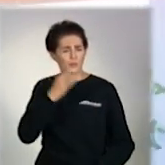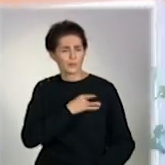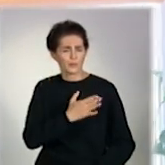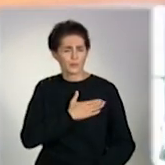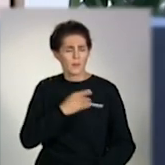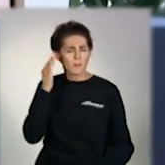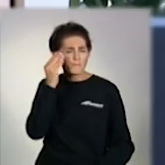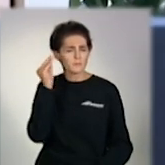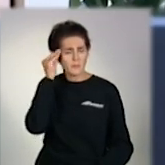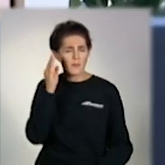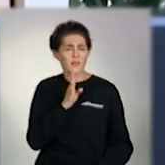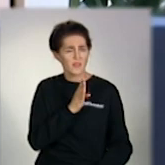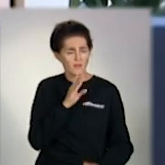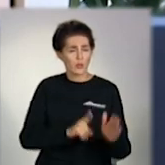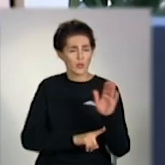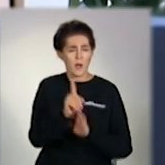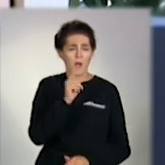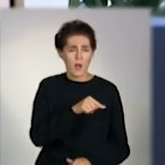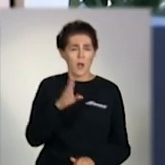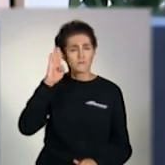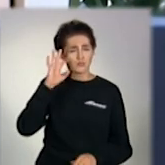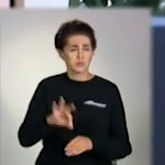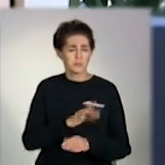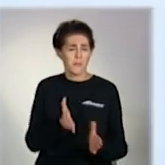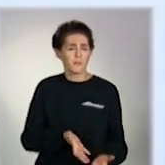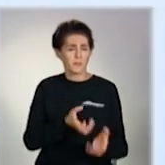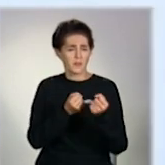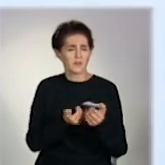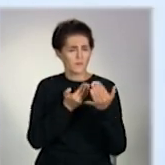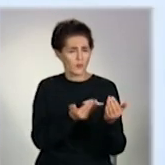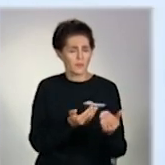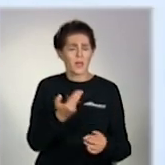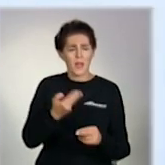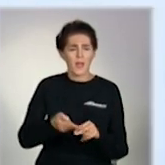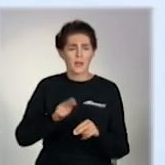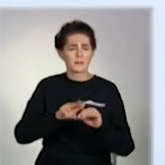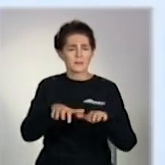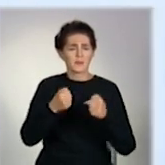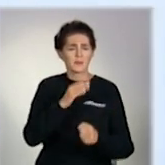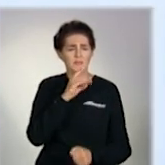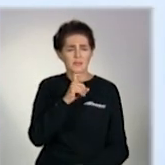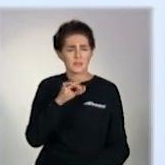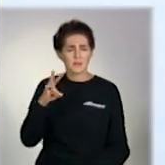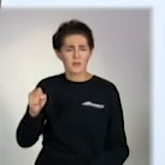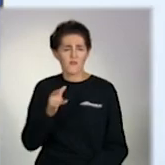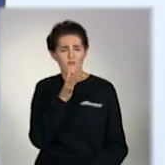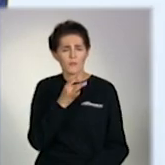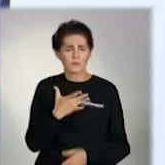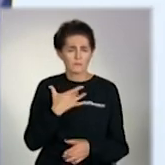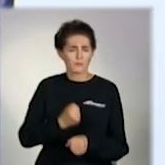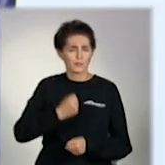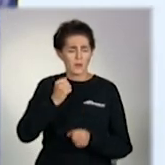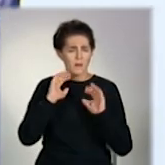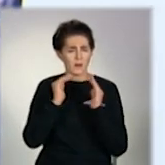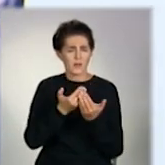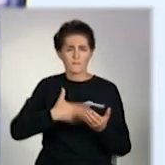спочатку замислилася Валерія. І чоловік її одразу підтримав. Забрали додому Зіну під час суворого карантину, попри